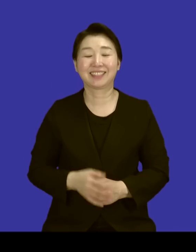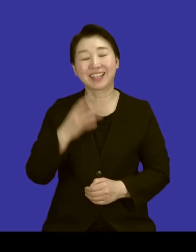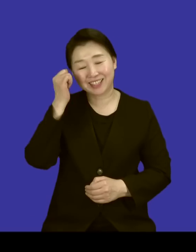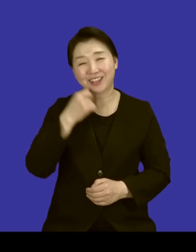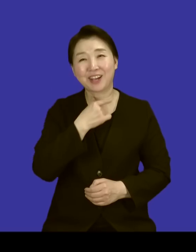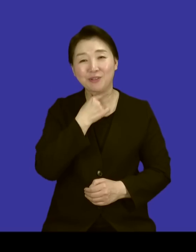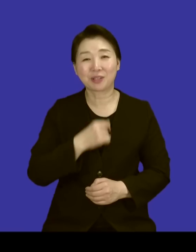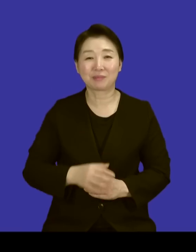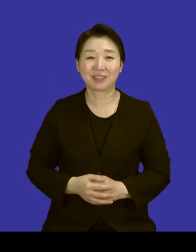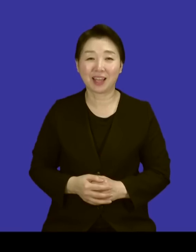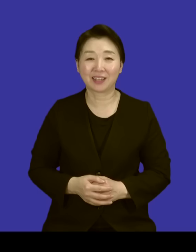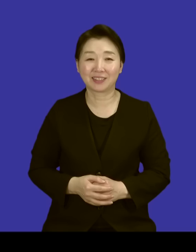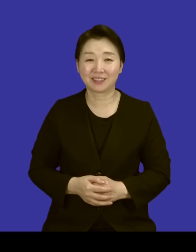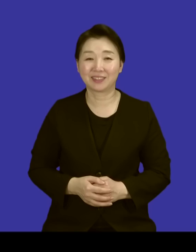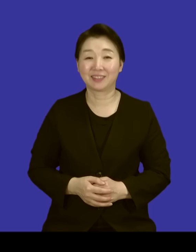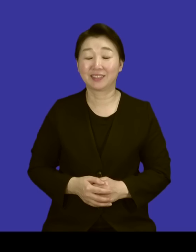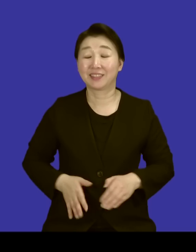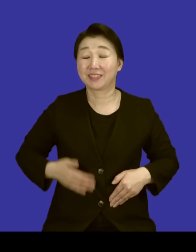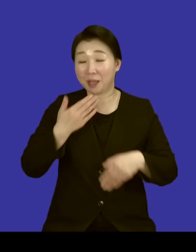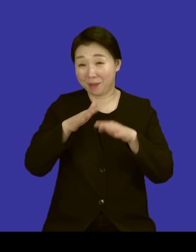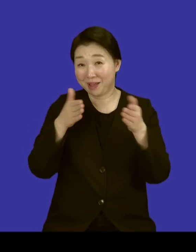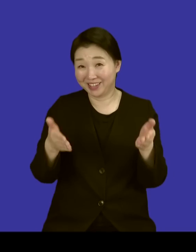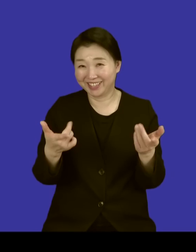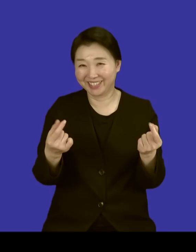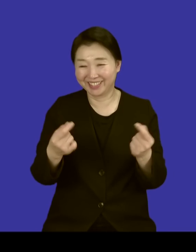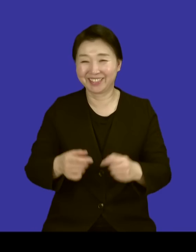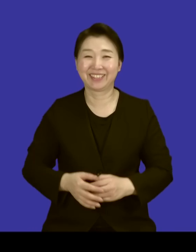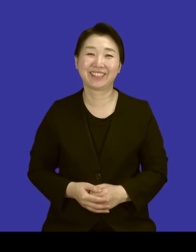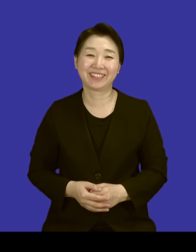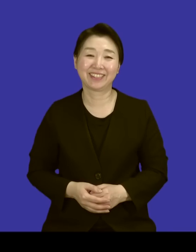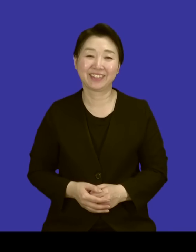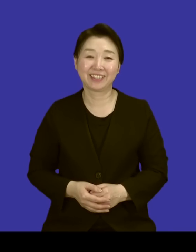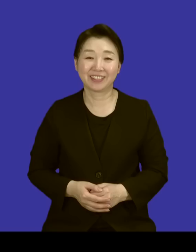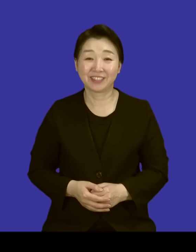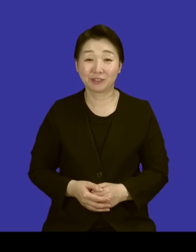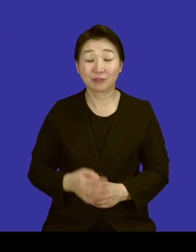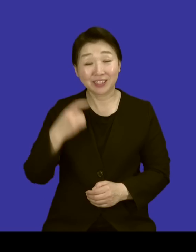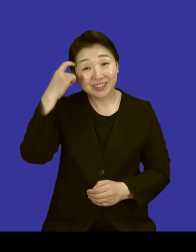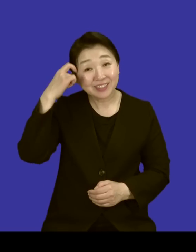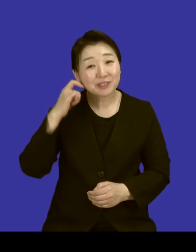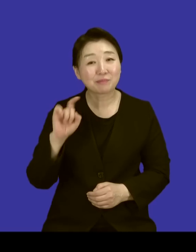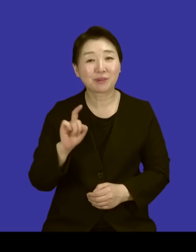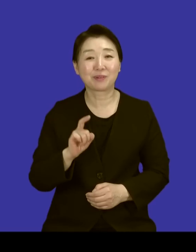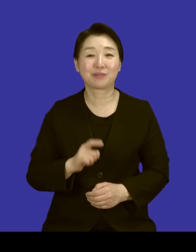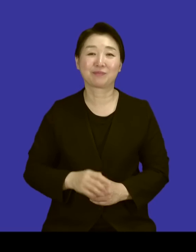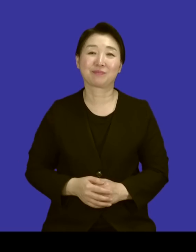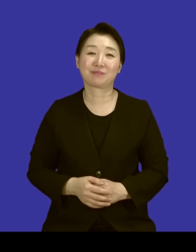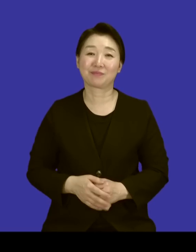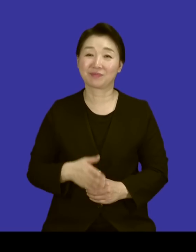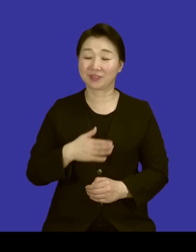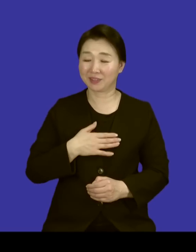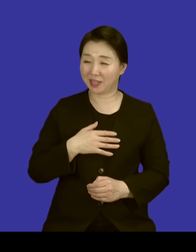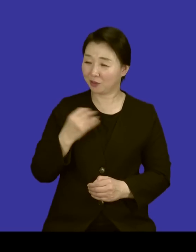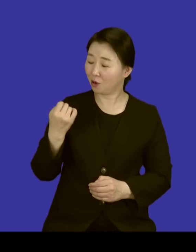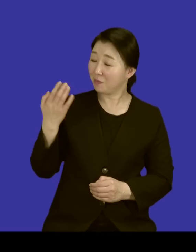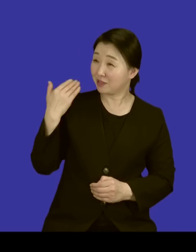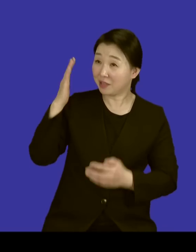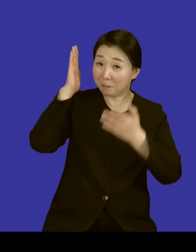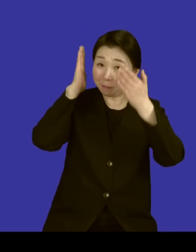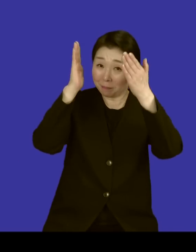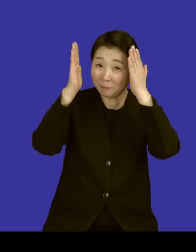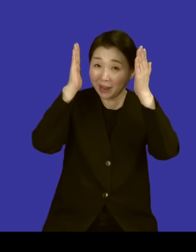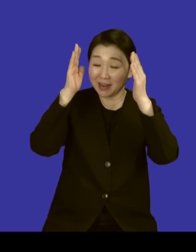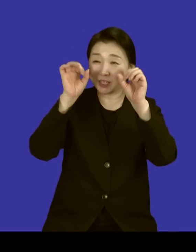기억하겠습니다. 따밥이라고 부릅니다. 따밥이라고. 따밥. 따밥. 예. 좋네요. 진짜님 어떻게 들으셨어요? 저는 얼마 전에 그 말레이시아로